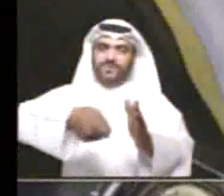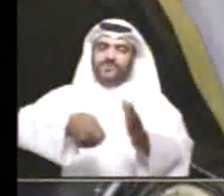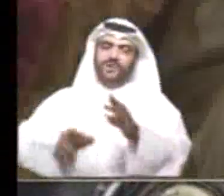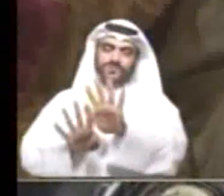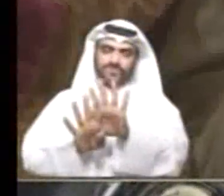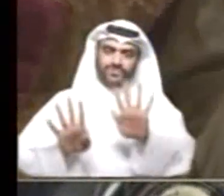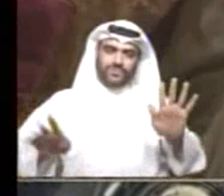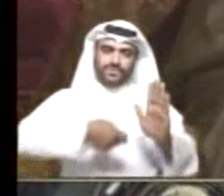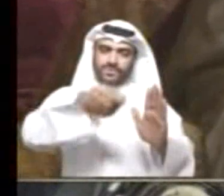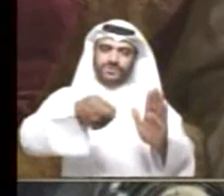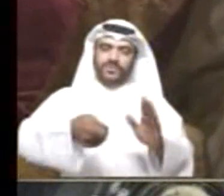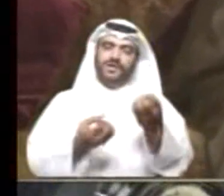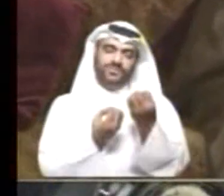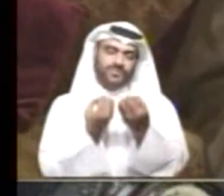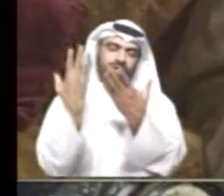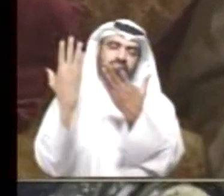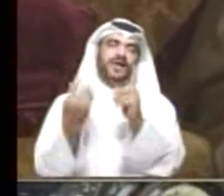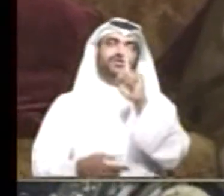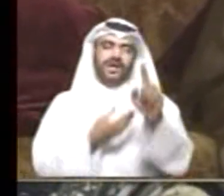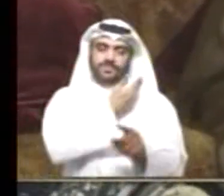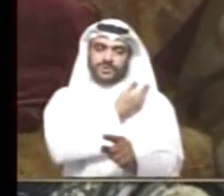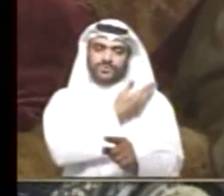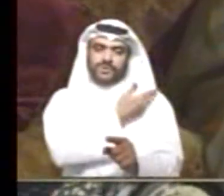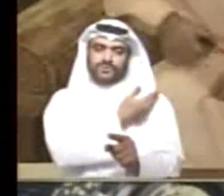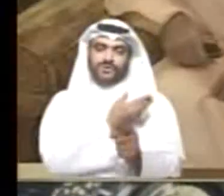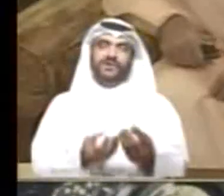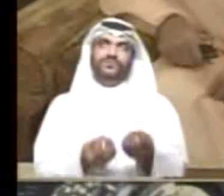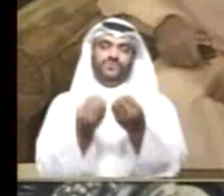الصباح المغفور لها بإذن الله السيدة